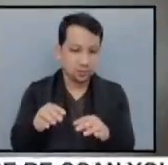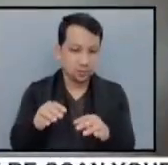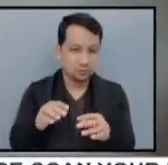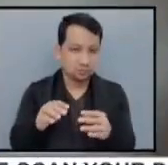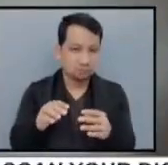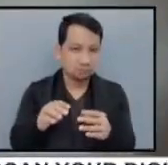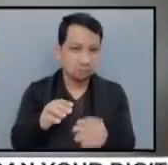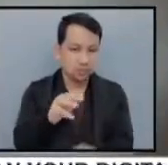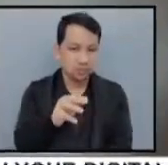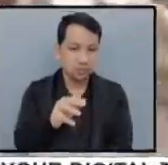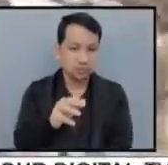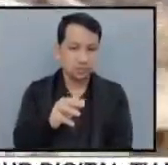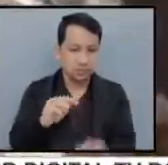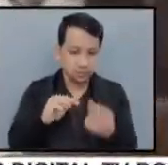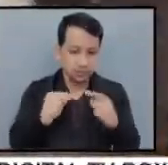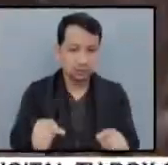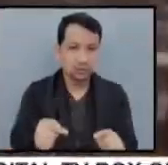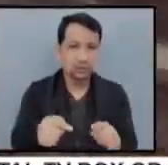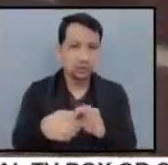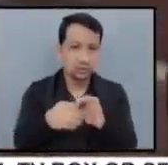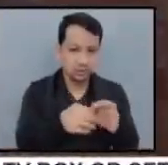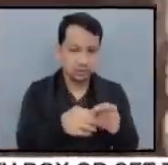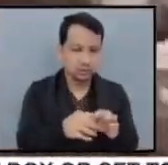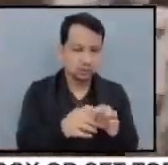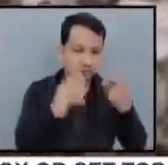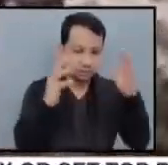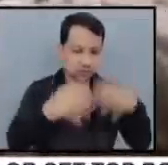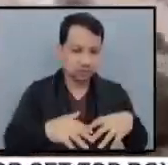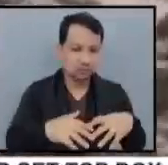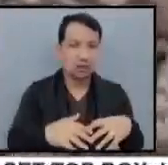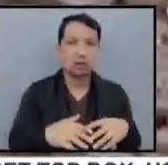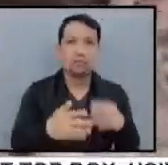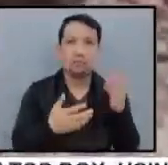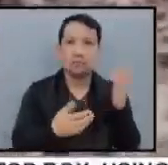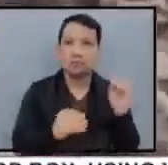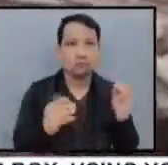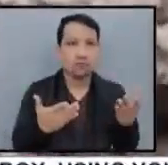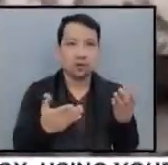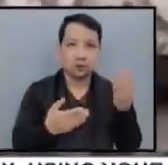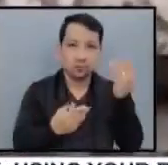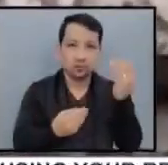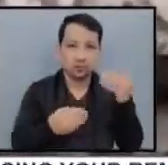sa tinatayong nilang gusali. Wala namang napaulat na nawawala o nasawi.